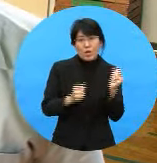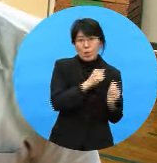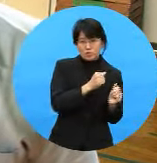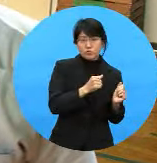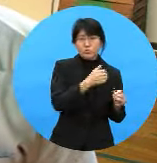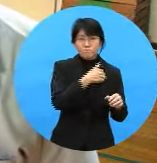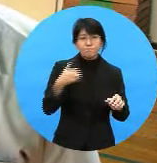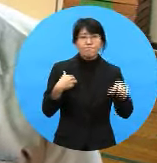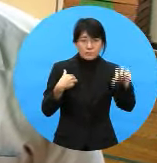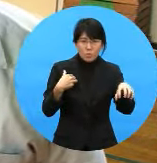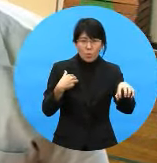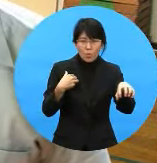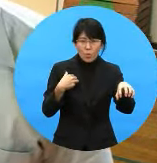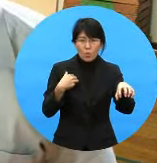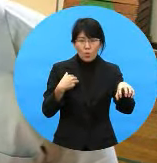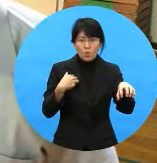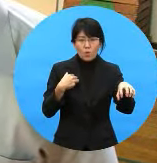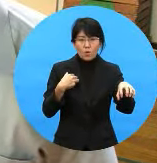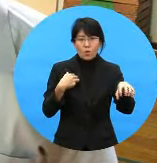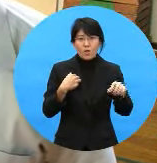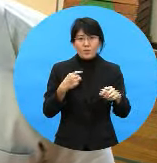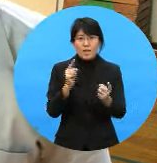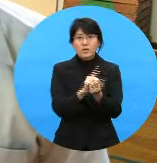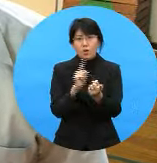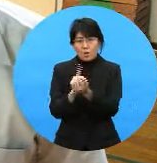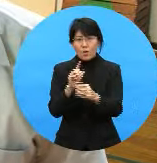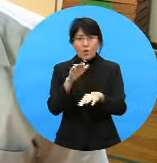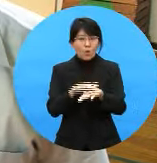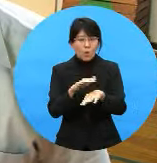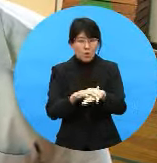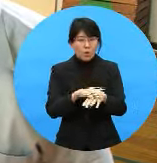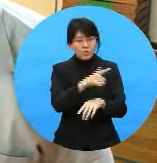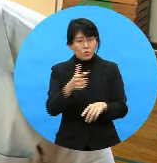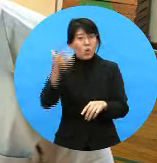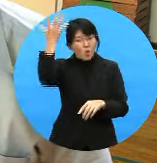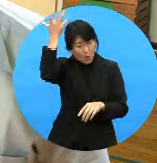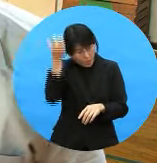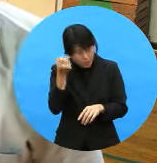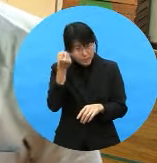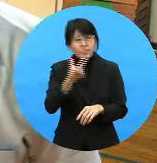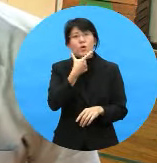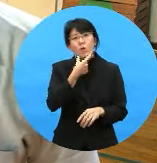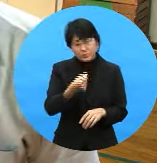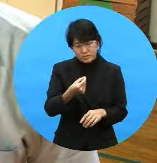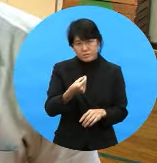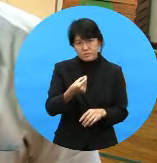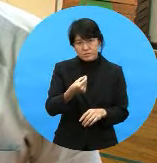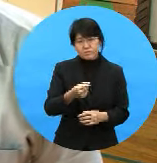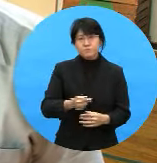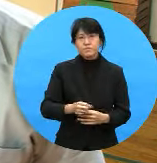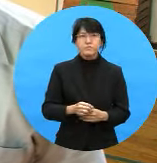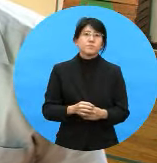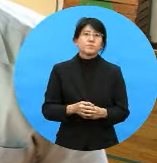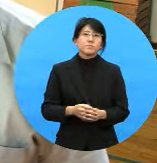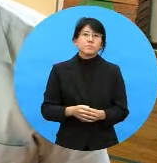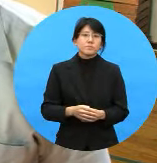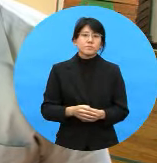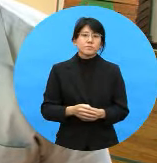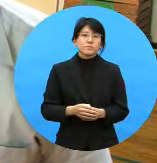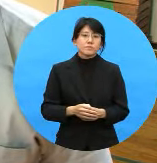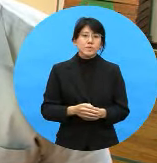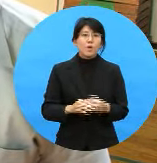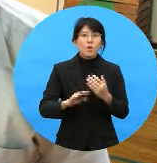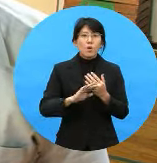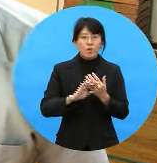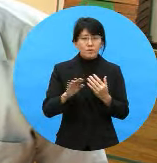込むということ、また、駆け込んだ時にどんな対応があるか、そのことを思い出してもらって活かしてもらえればと思います。